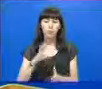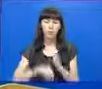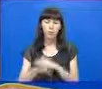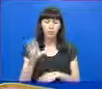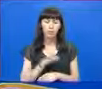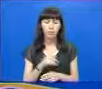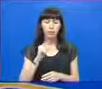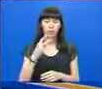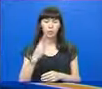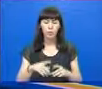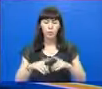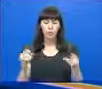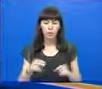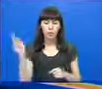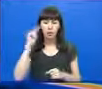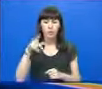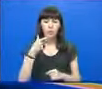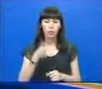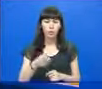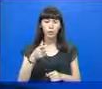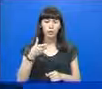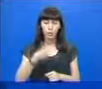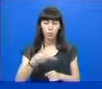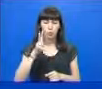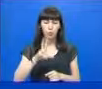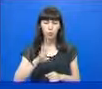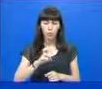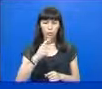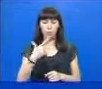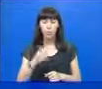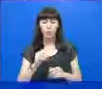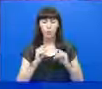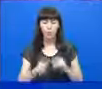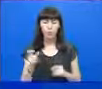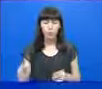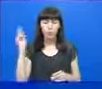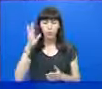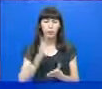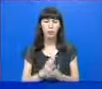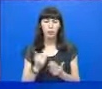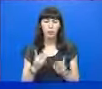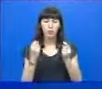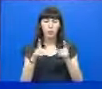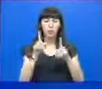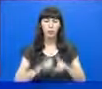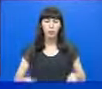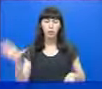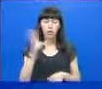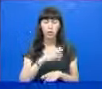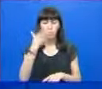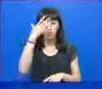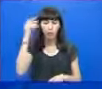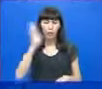отыр. 102 сыныпта 3452 оқушы білім нәрімен сусындауда. Бүгінгі күн баршамыз үшін